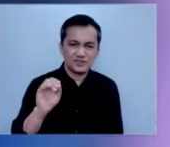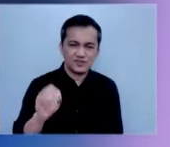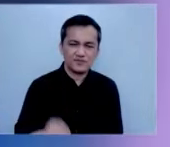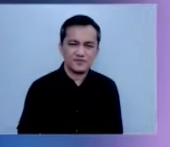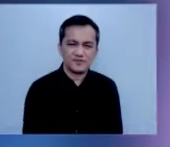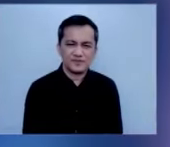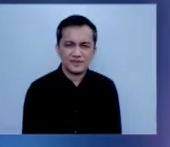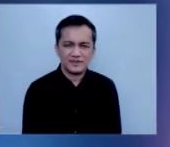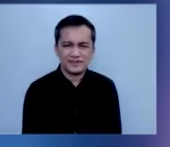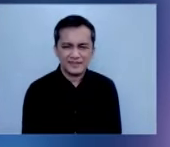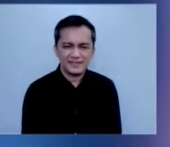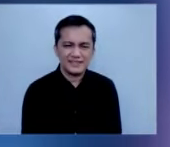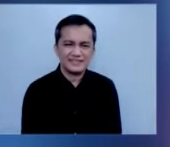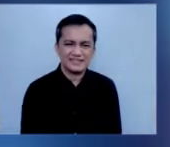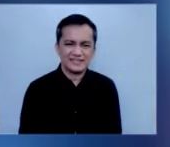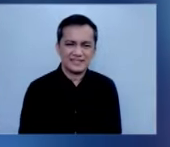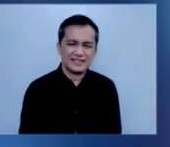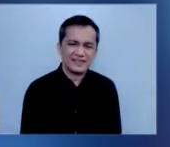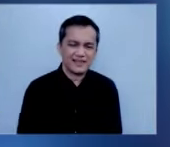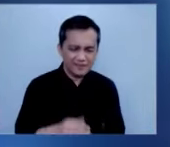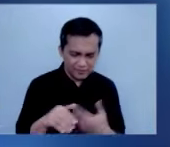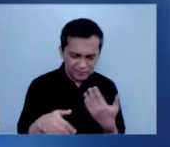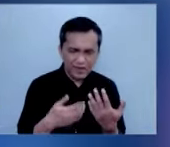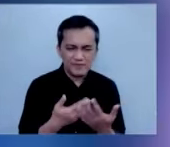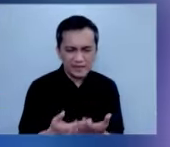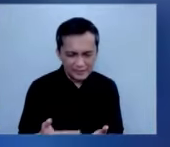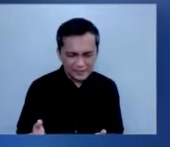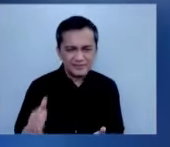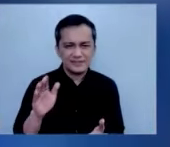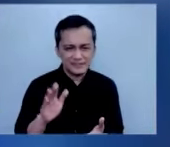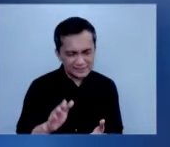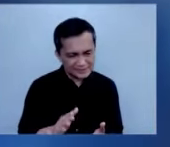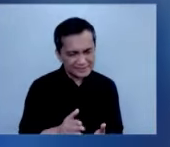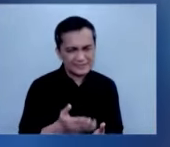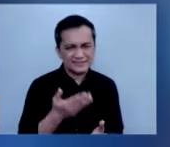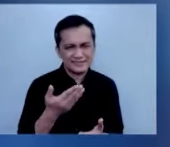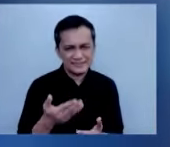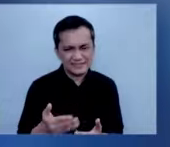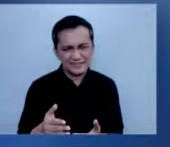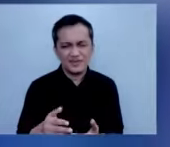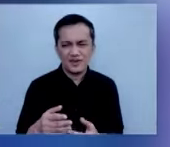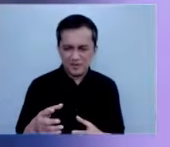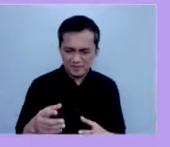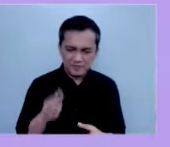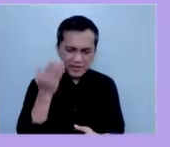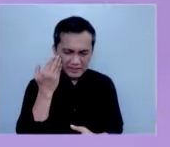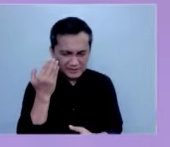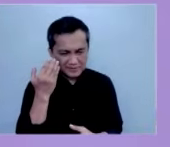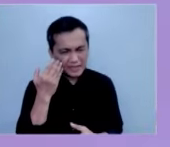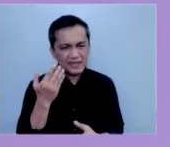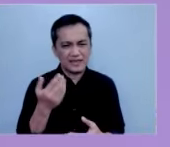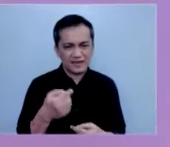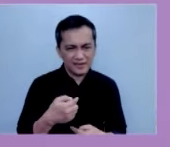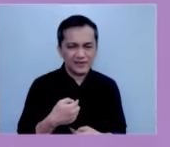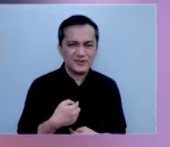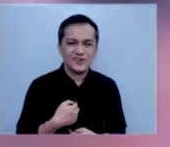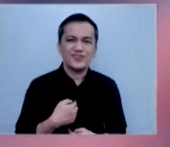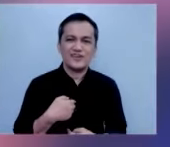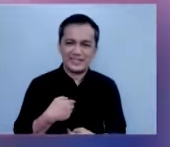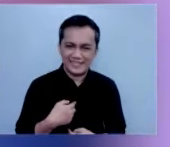at ang hirap mapatanggal pa ba ako na ako